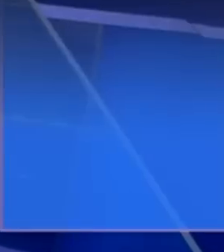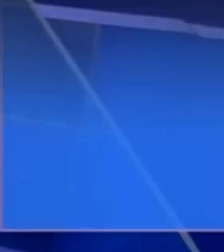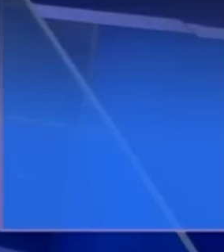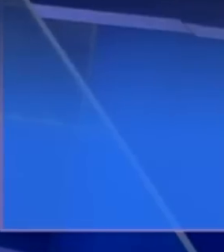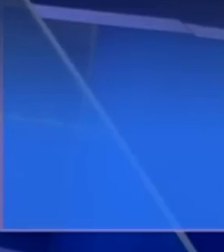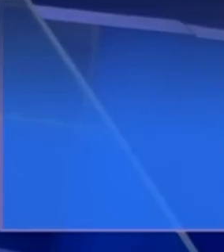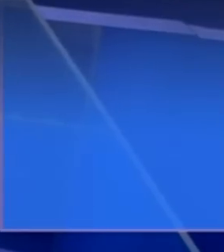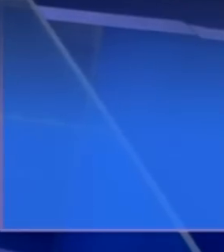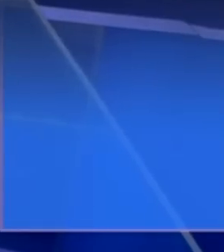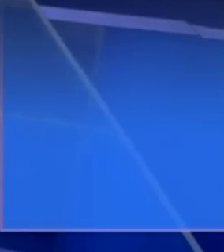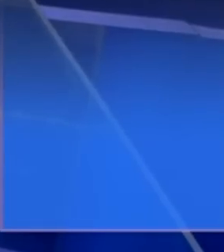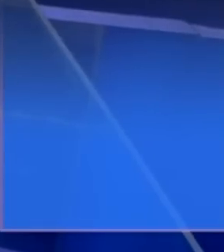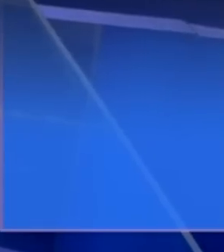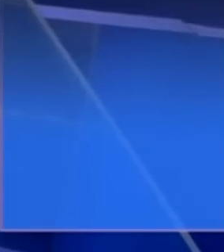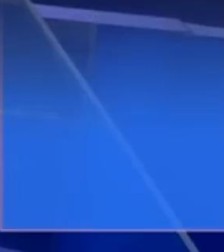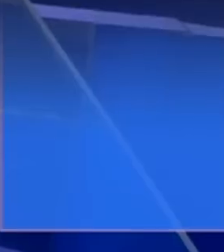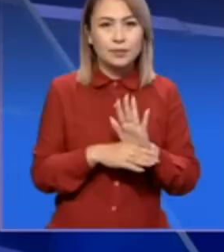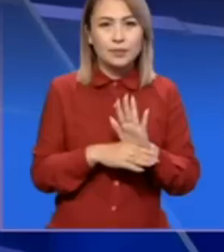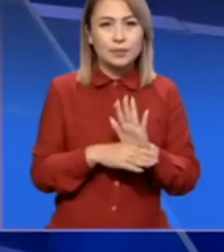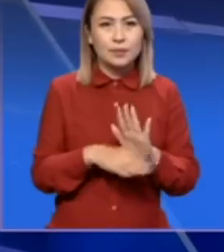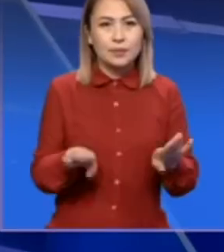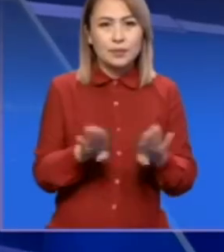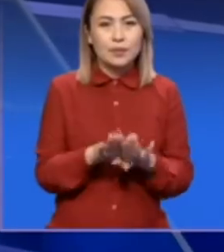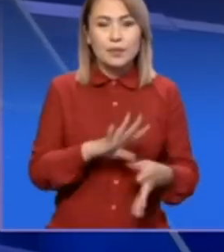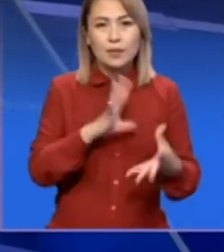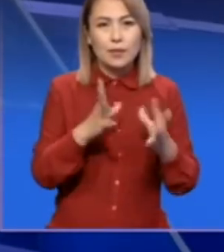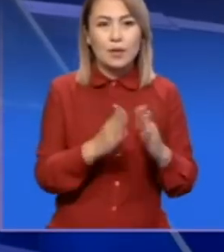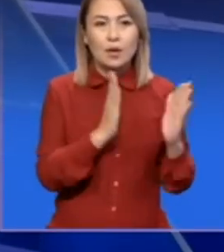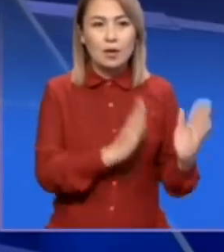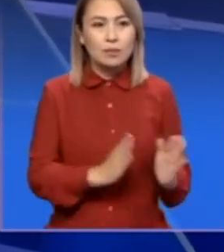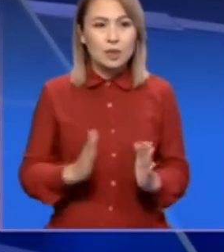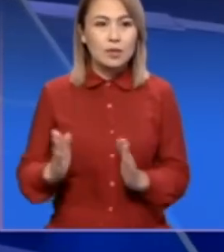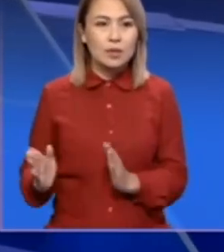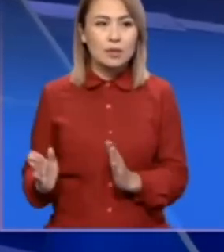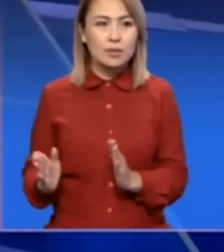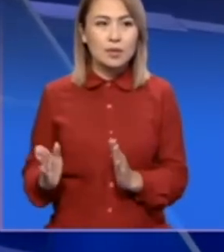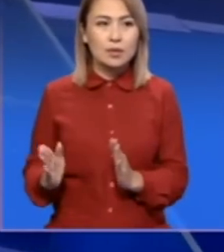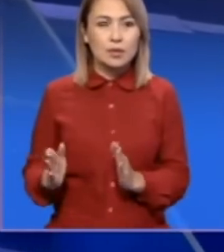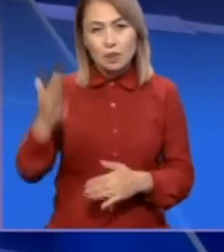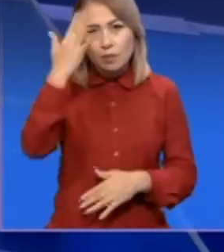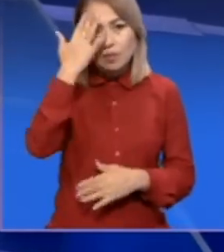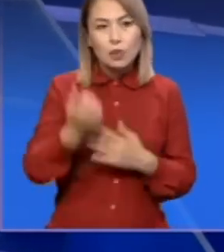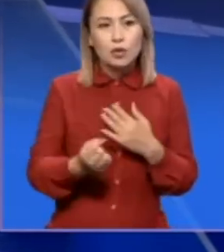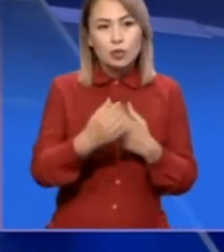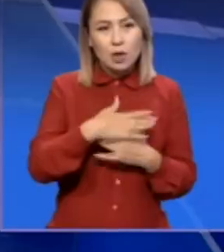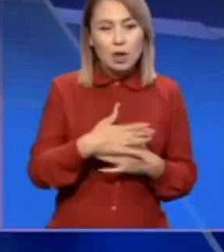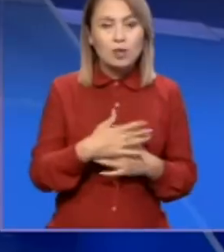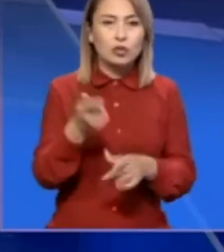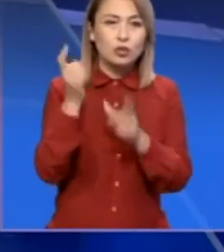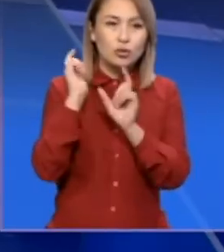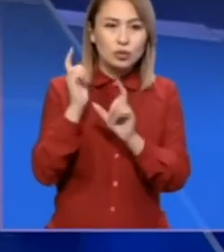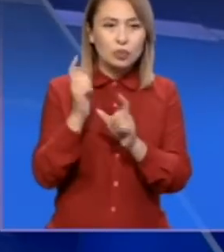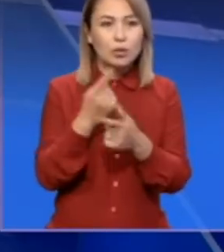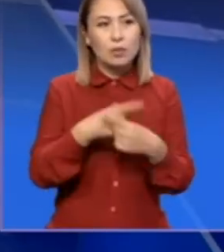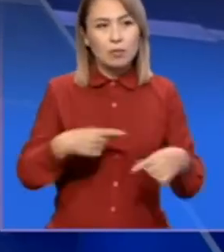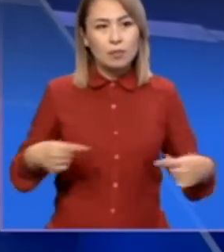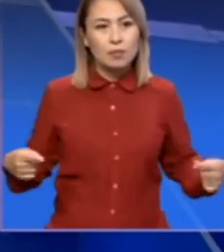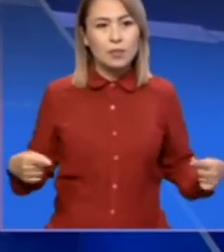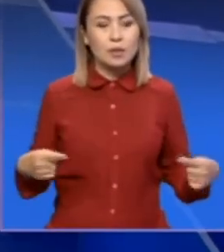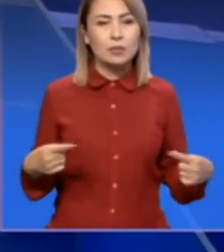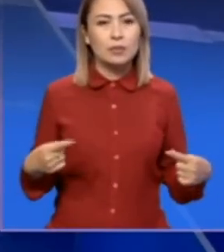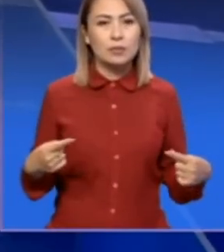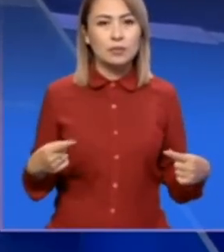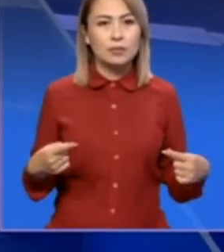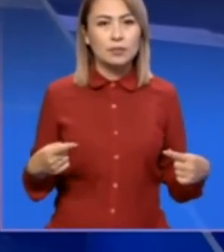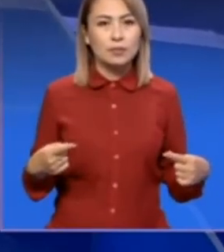бойынша біз тез арада оны қалыптастыра аламыз ба? Мұнай тасымалы бағыты. Мұнай тасымалы болсын, жүк тасымалы болсын, басқа да.